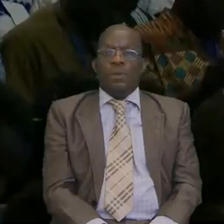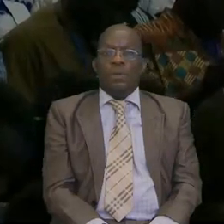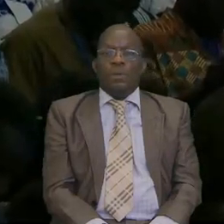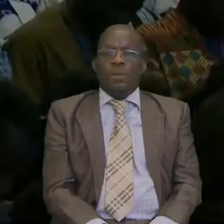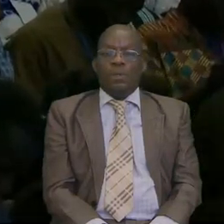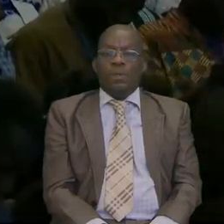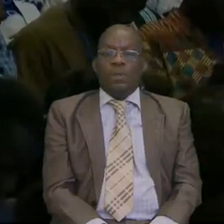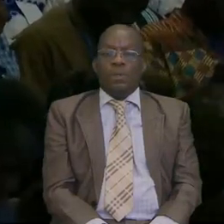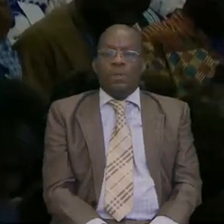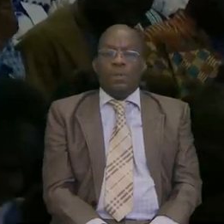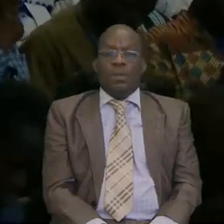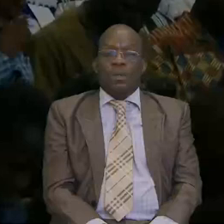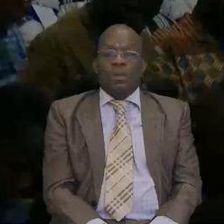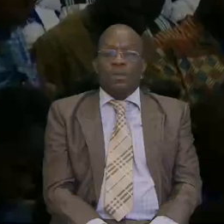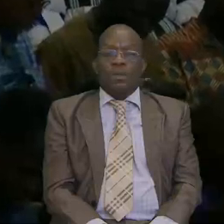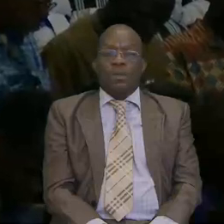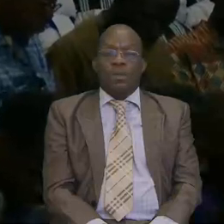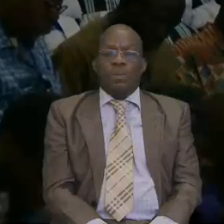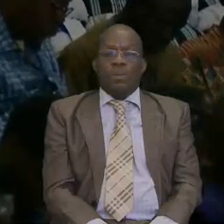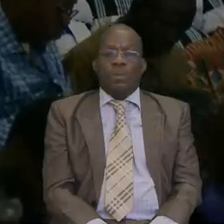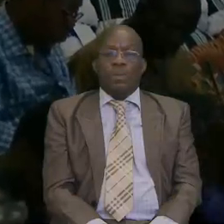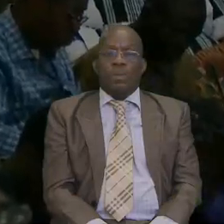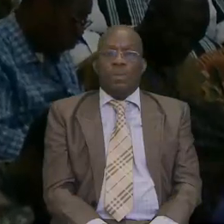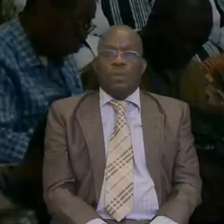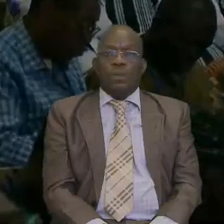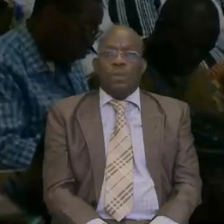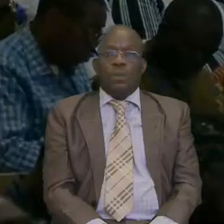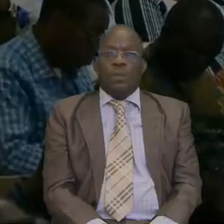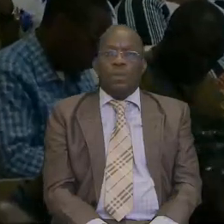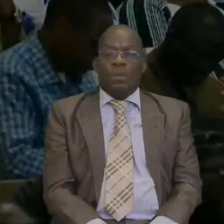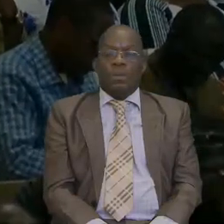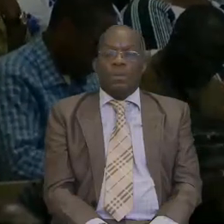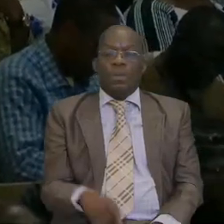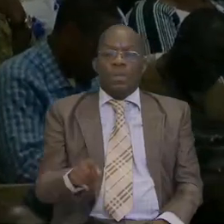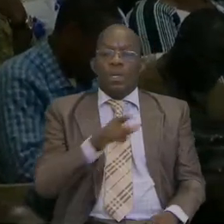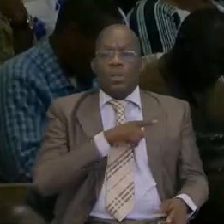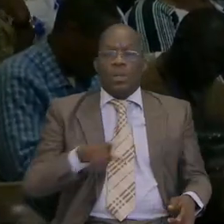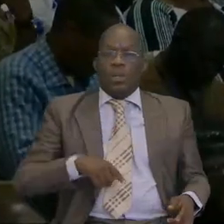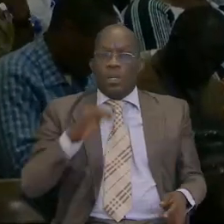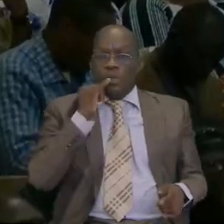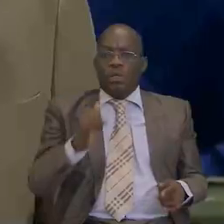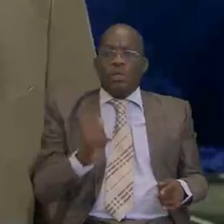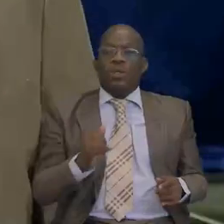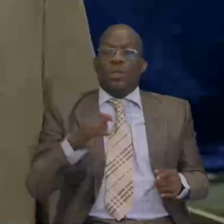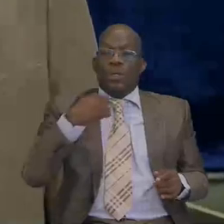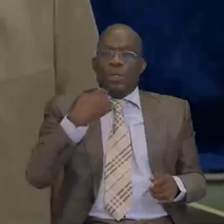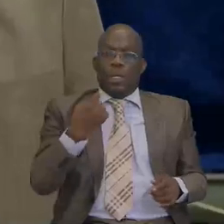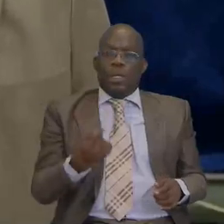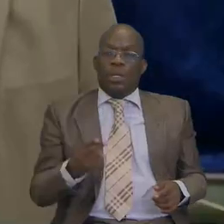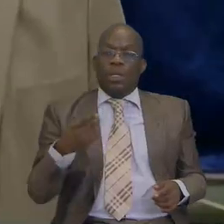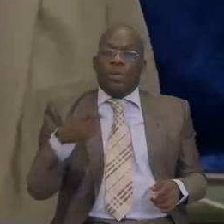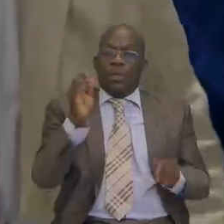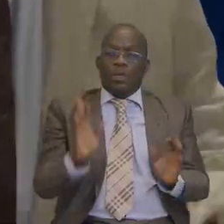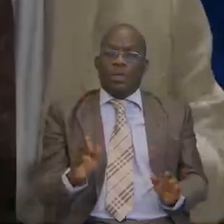Sœur, nous avons une séance de prière ce soir. Et le Seigneur dirige le pasteur à